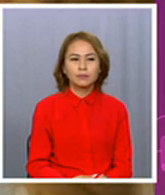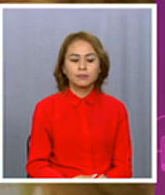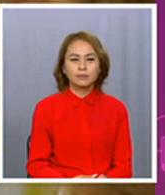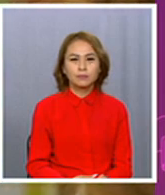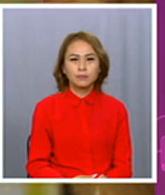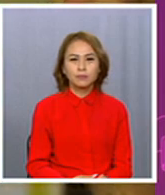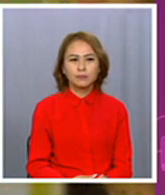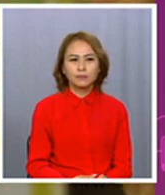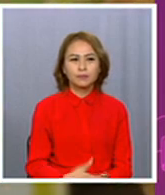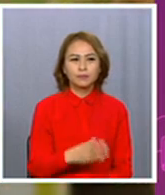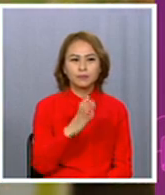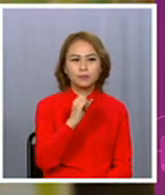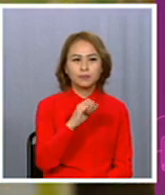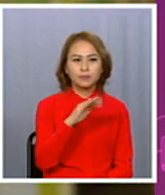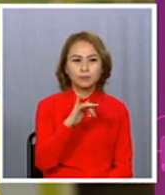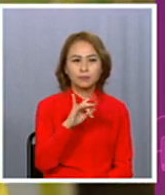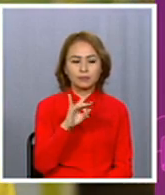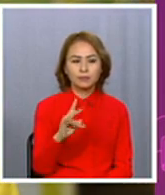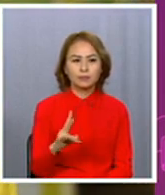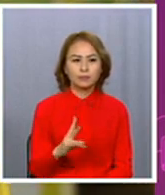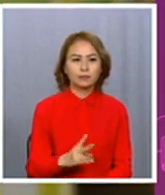орналастырайық. Сатурн.